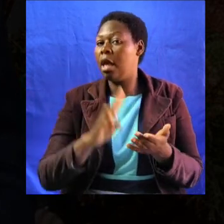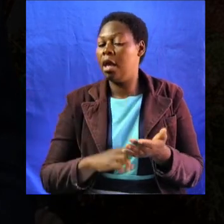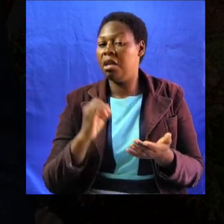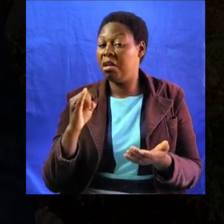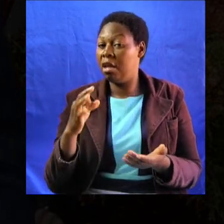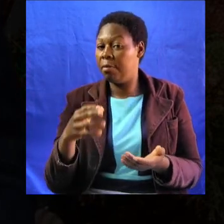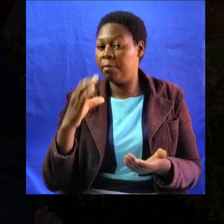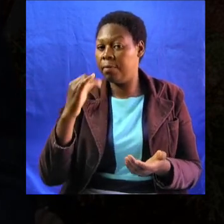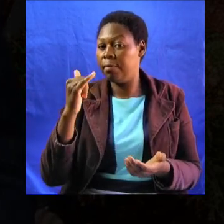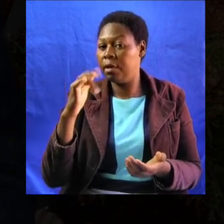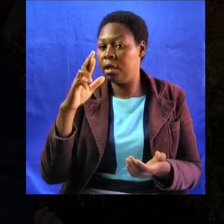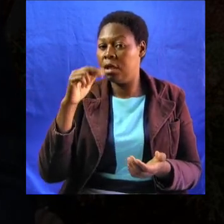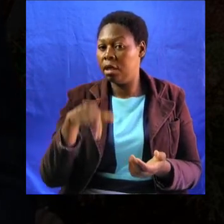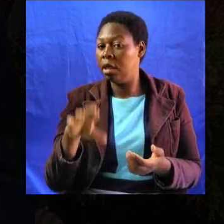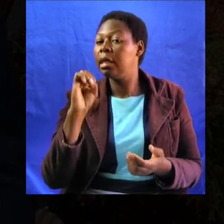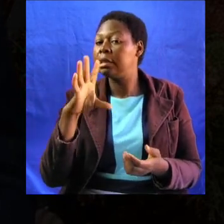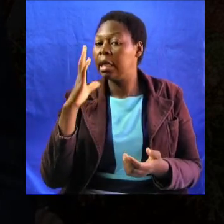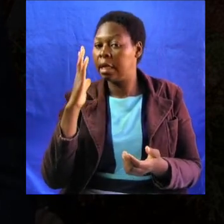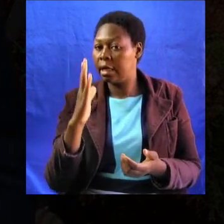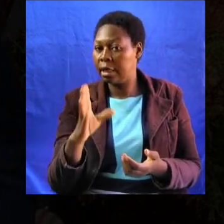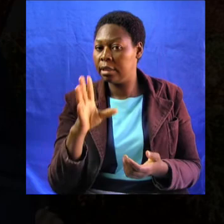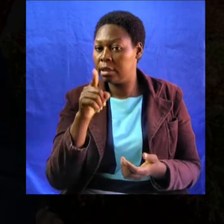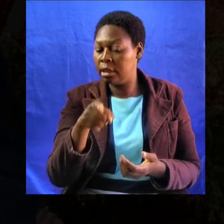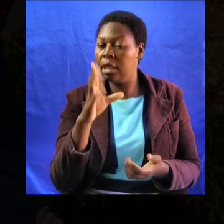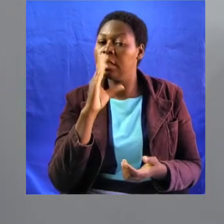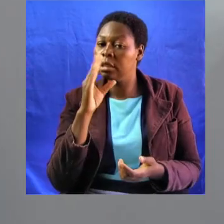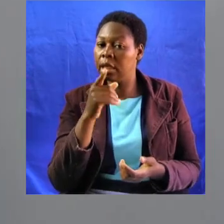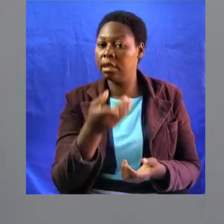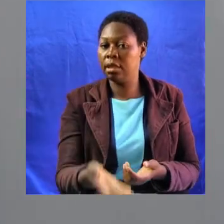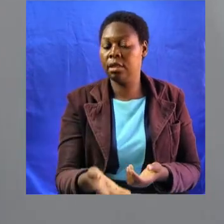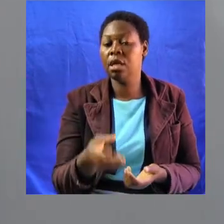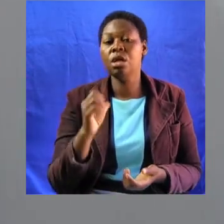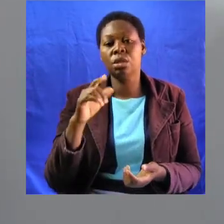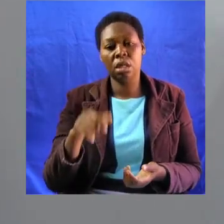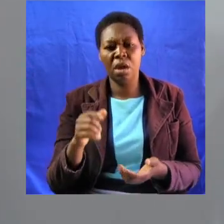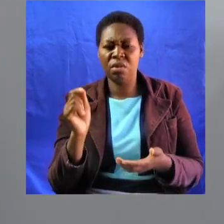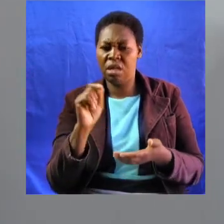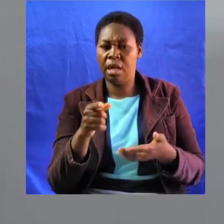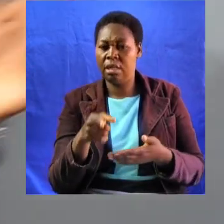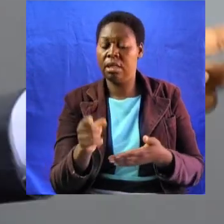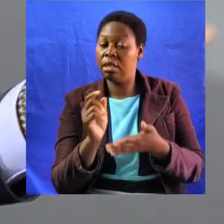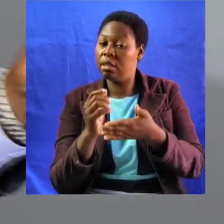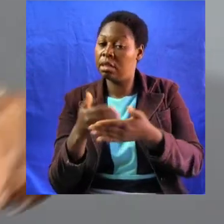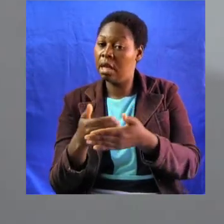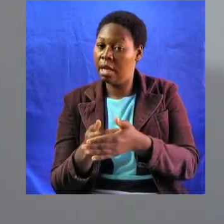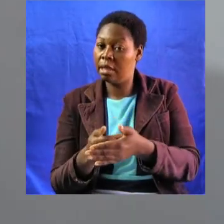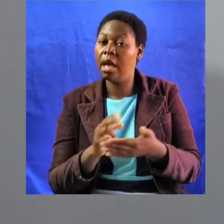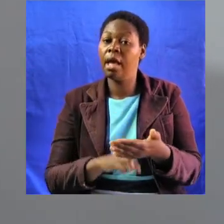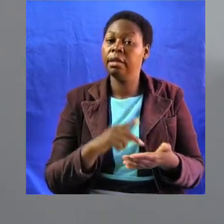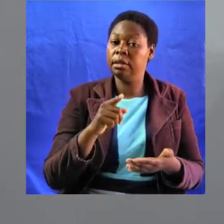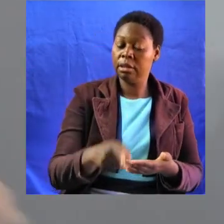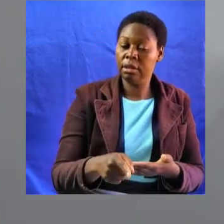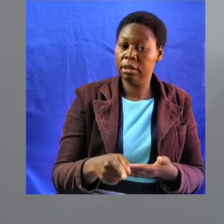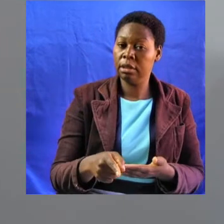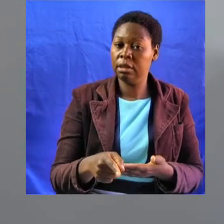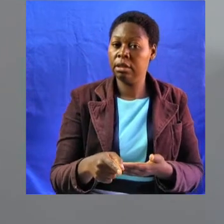mambo agotizivisa kuda kwake pamusoro pemhaka iyi. Saka vakabva vanyora tsamba. Ahashiferoshi akamisa basa uye